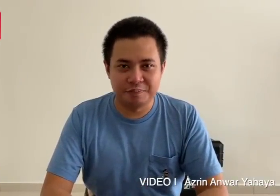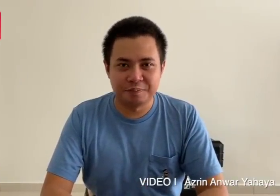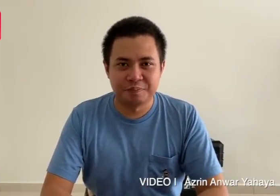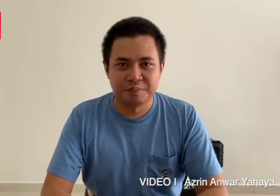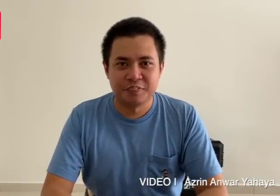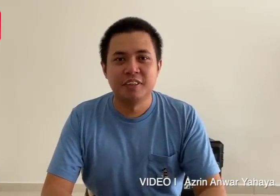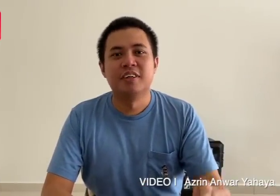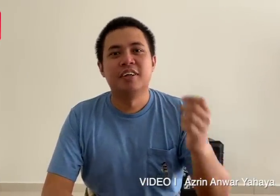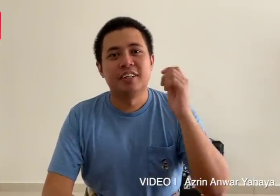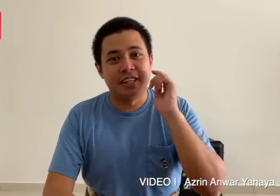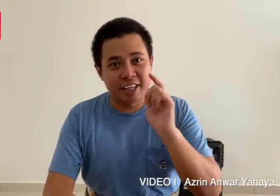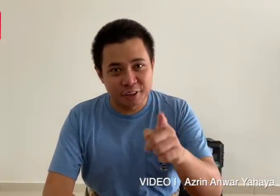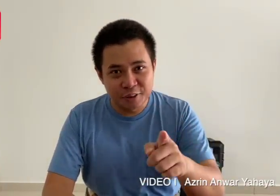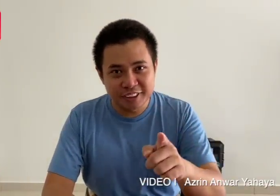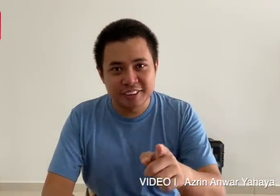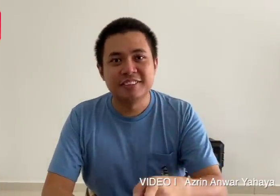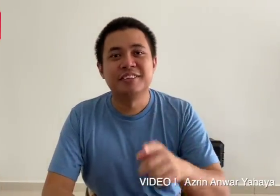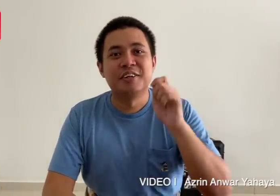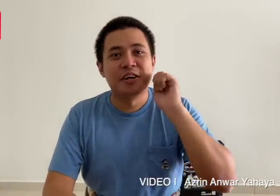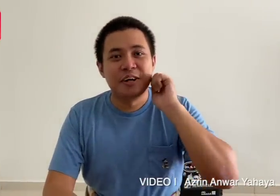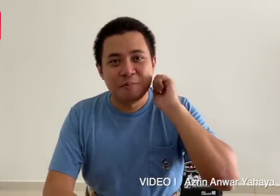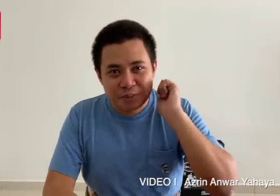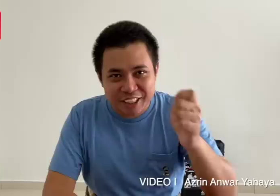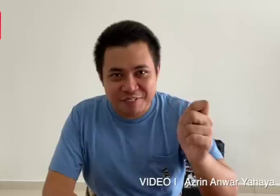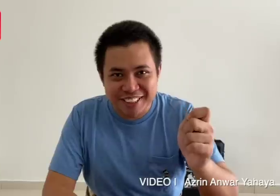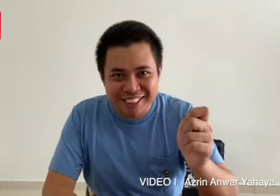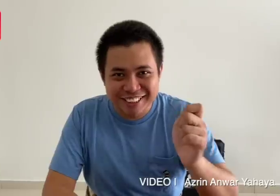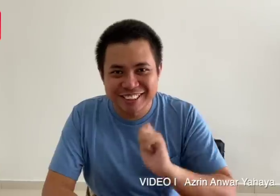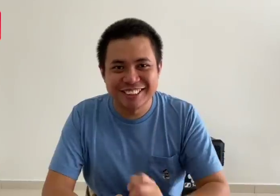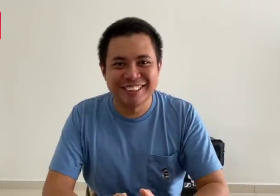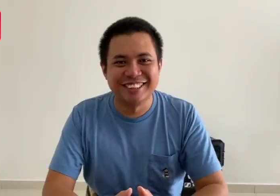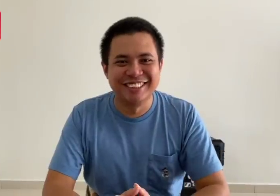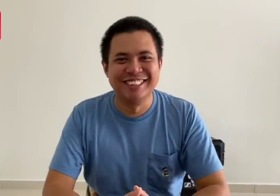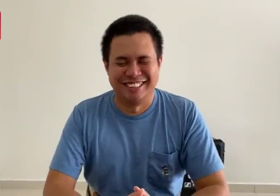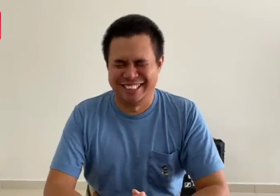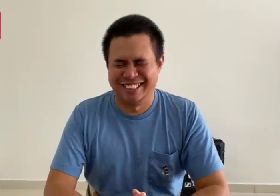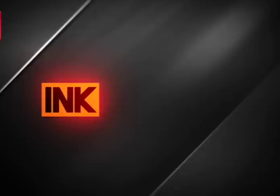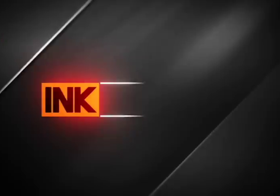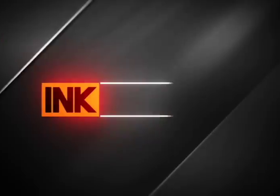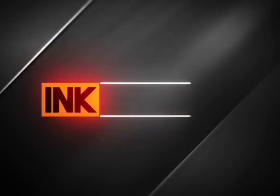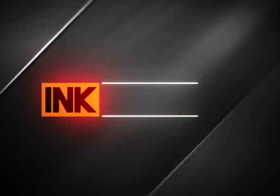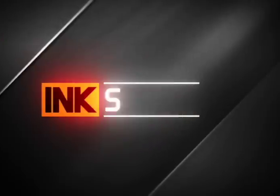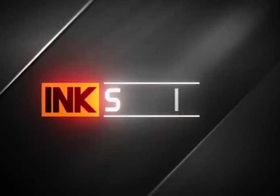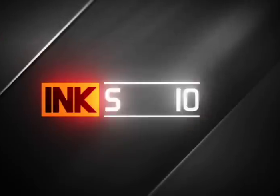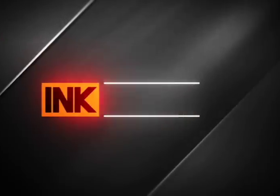outbreak ni dengan terus bersyafal.